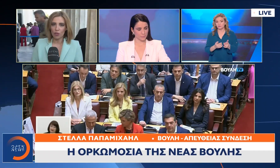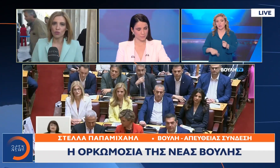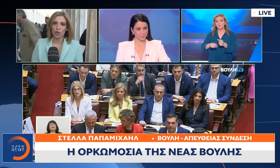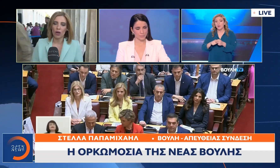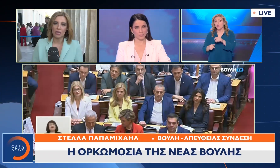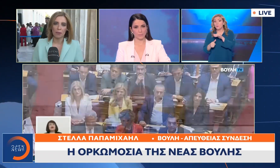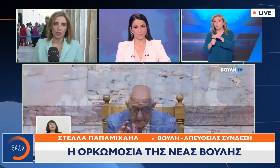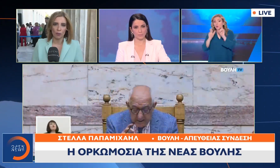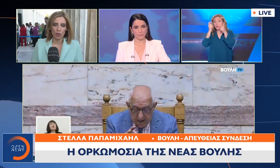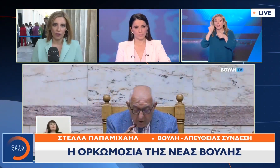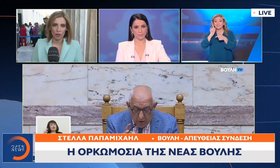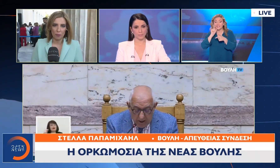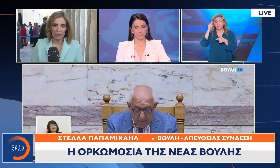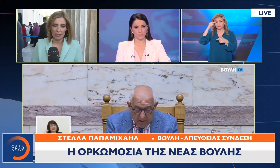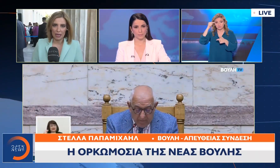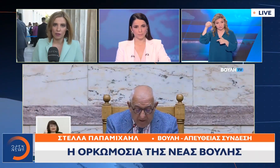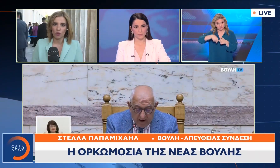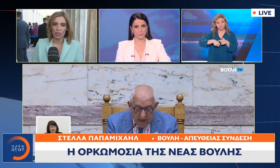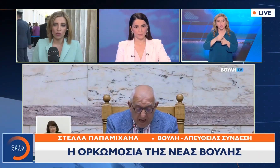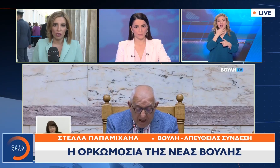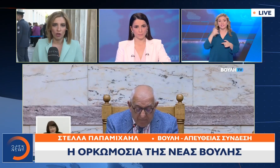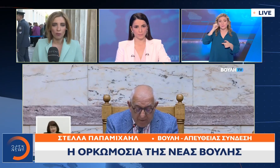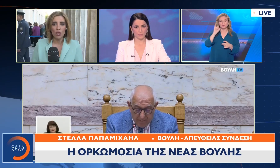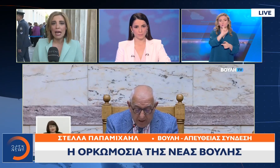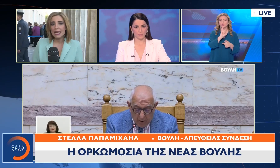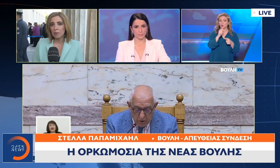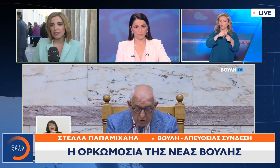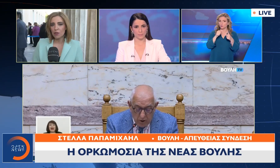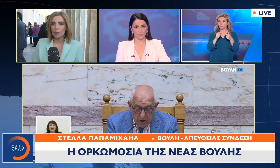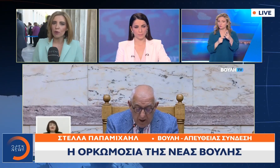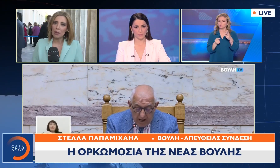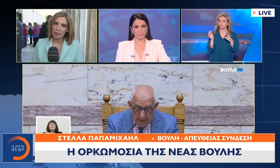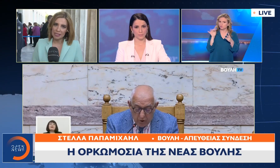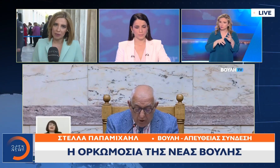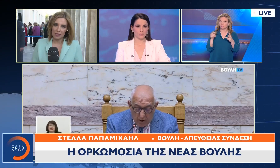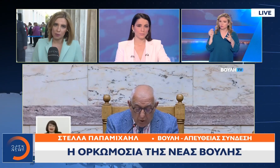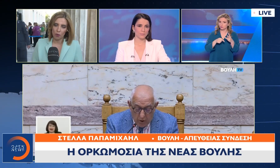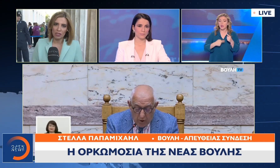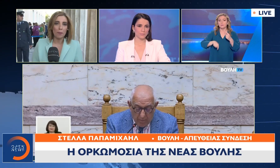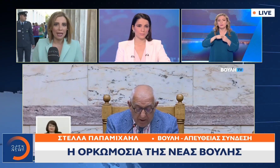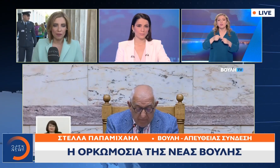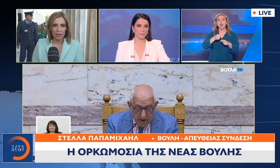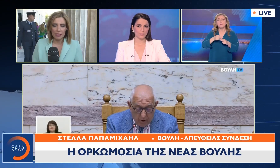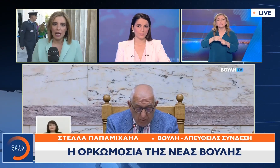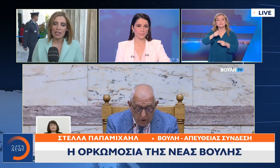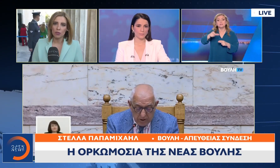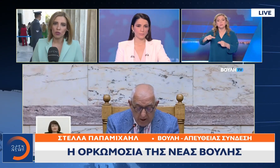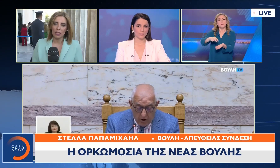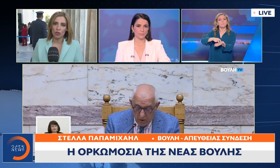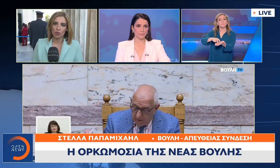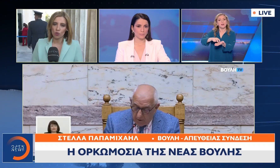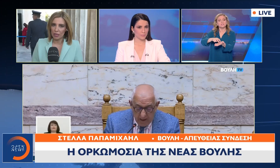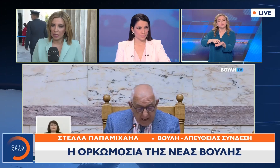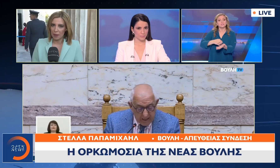Δημοκρατίας βεβαίως, ο Αρχιεπίσκοπος Αθηνών και Πάσης Ελλάδας, ο κύριος Ιερώνυμος. Είναι επίσης εδώ και πολύ επίσημη να σας πω και πρέσβης. Είδαμε